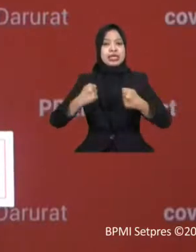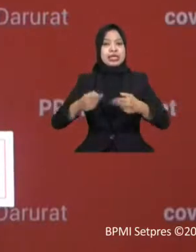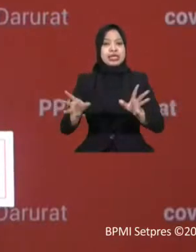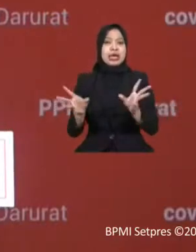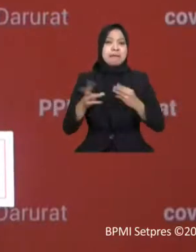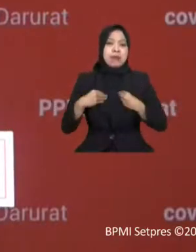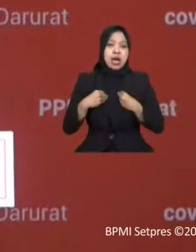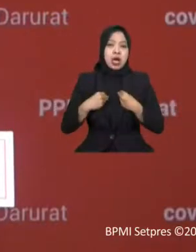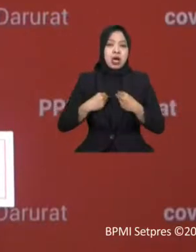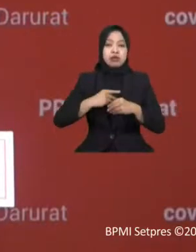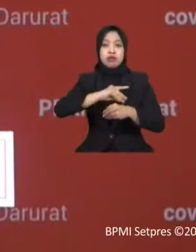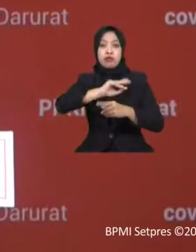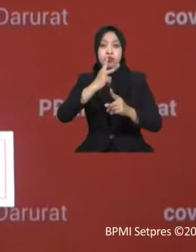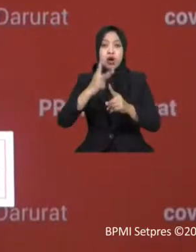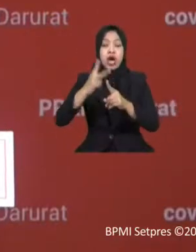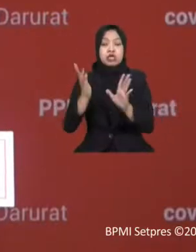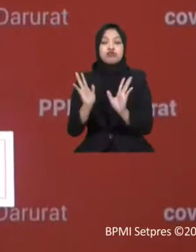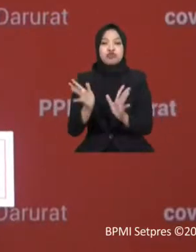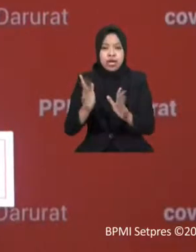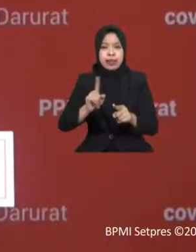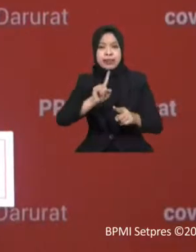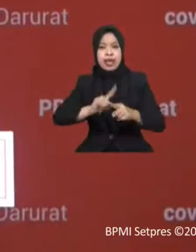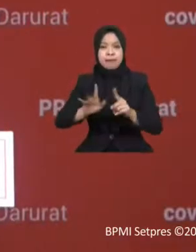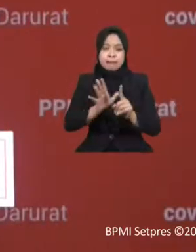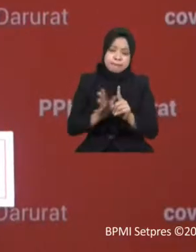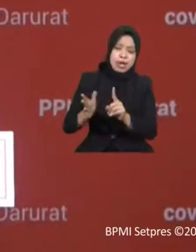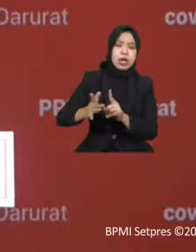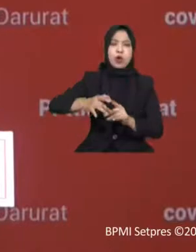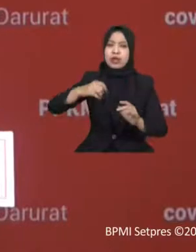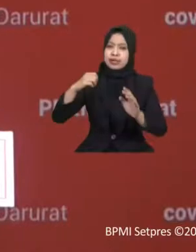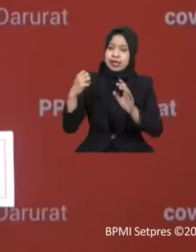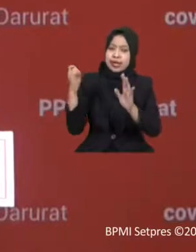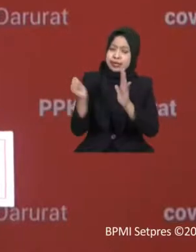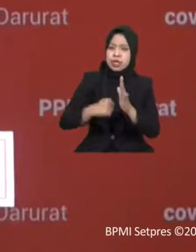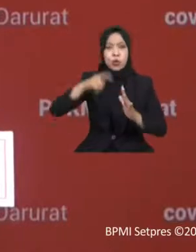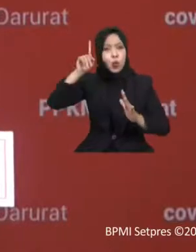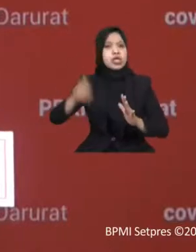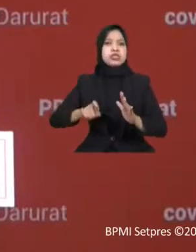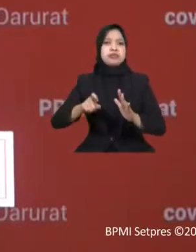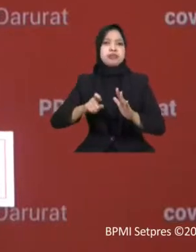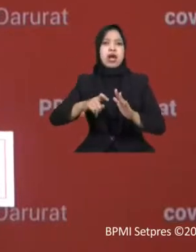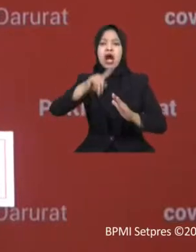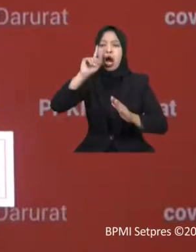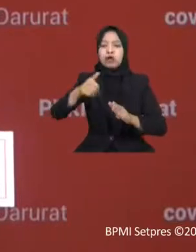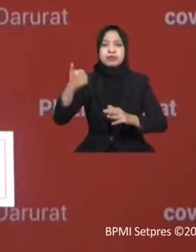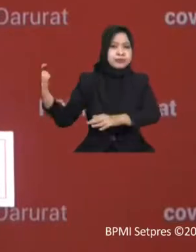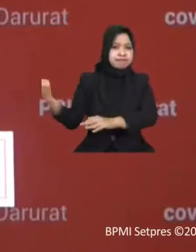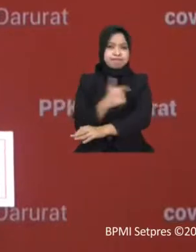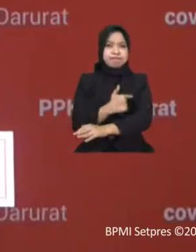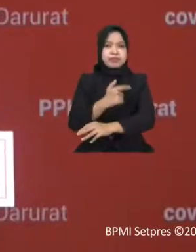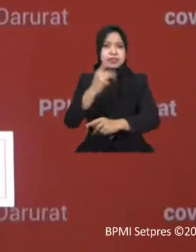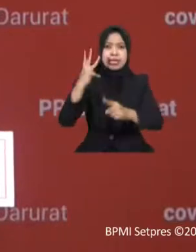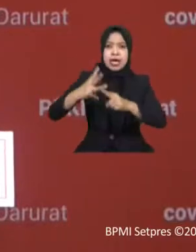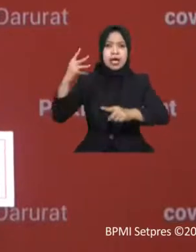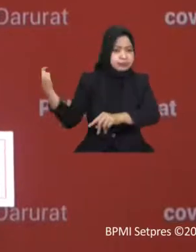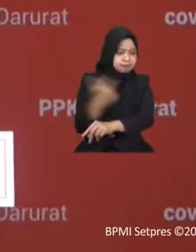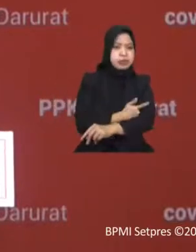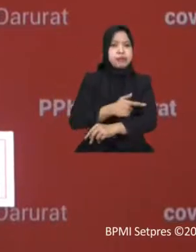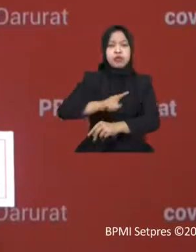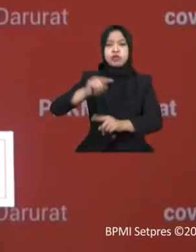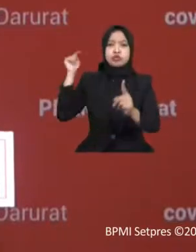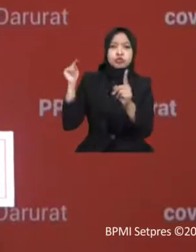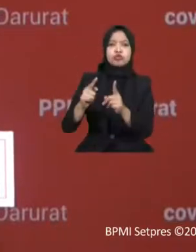menerima dosis lengkap namun perlindungan tambahan ini membuat mereka akan semakin semangat